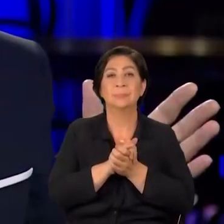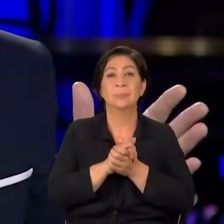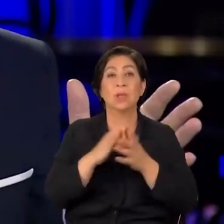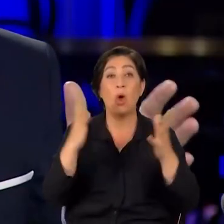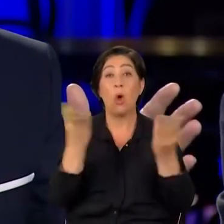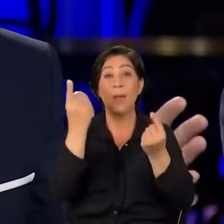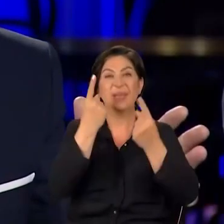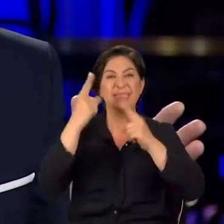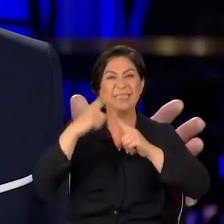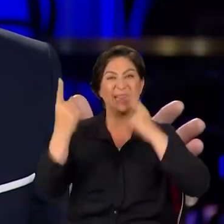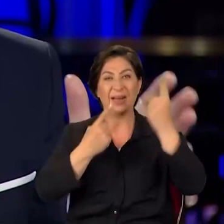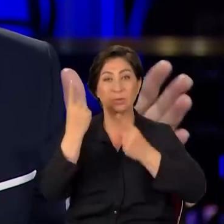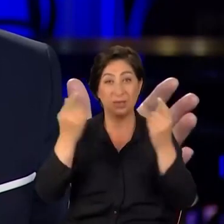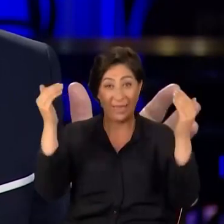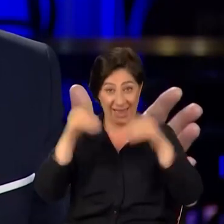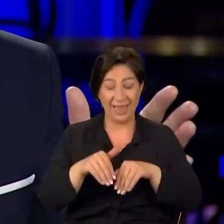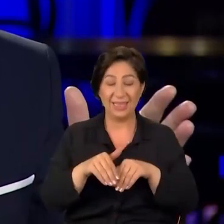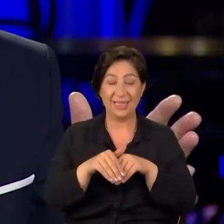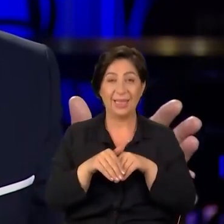Öyle bir teknolojiye geldik ki,